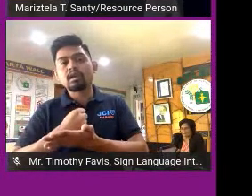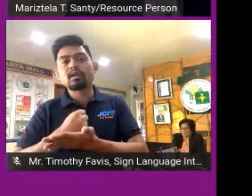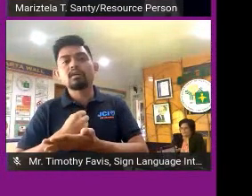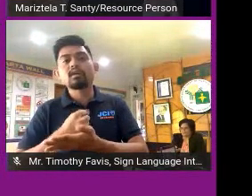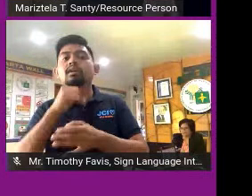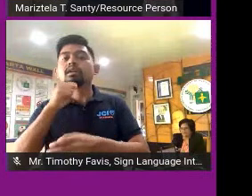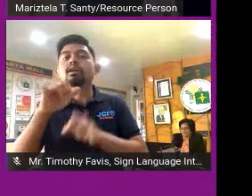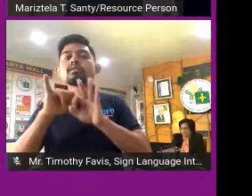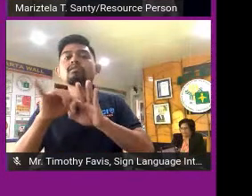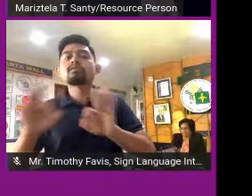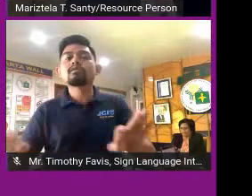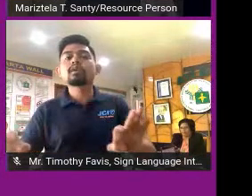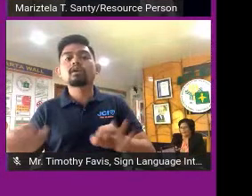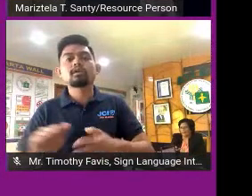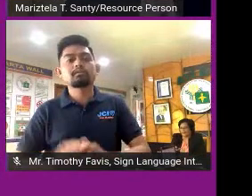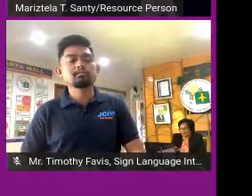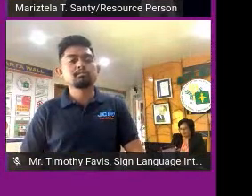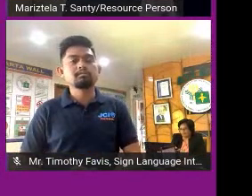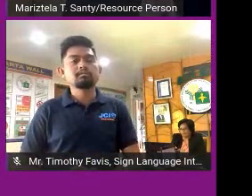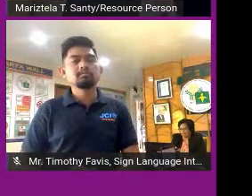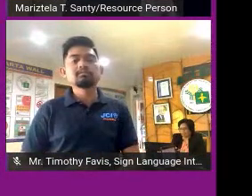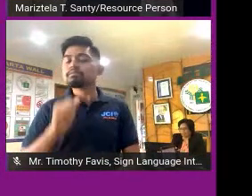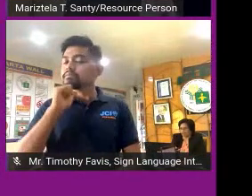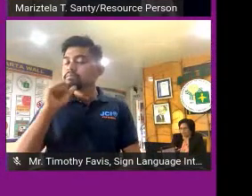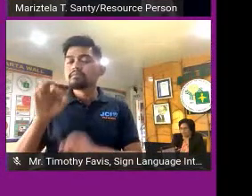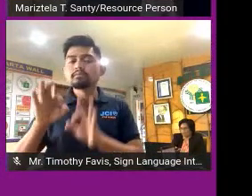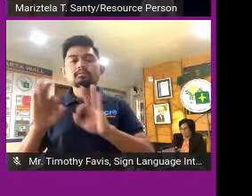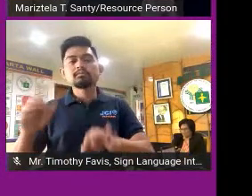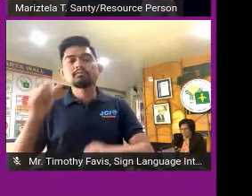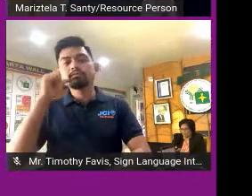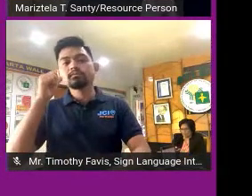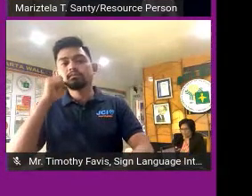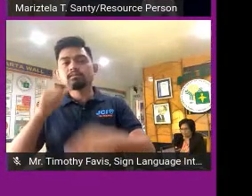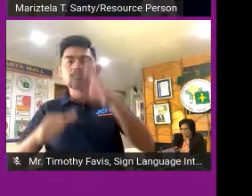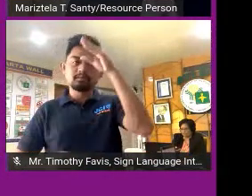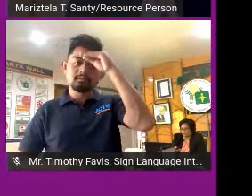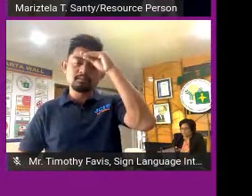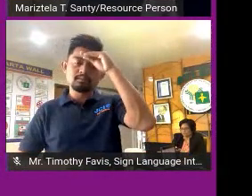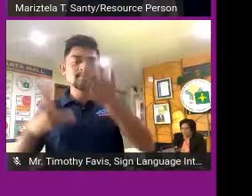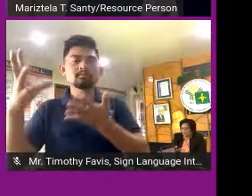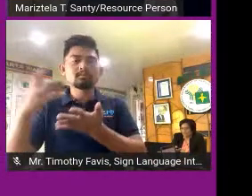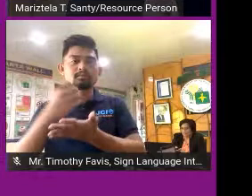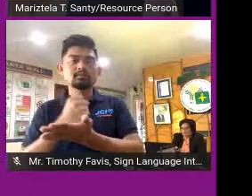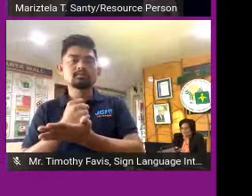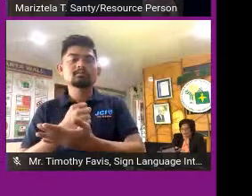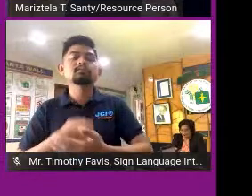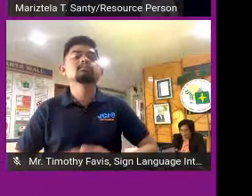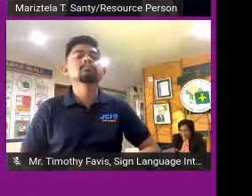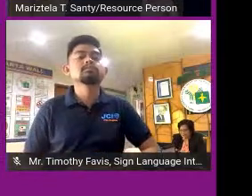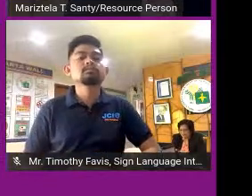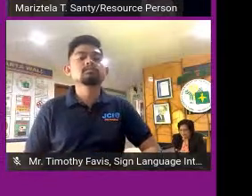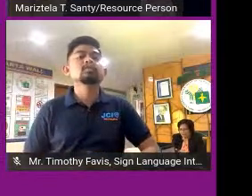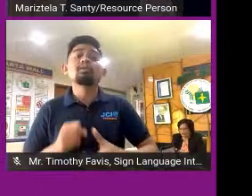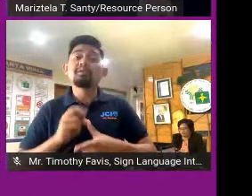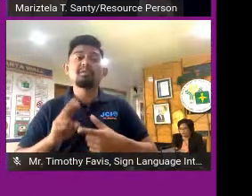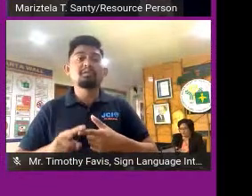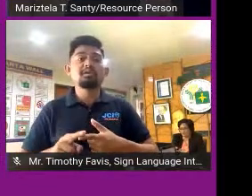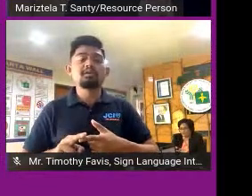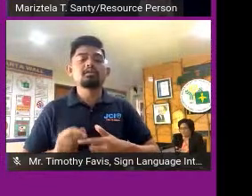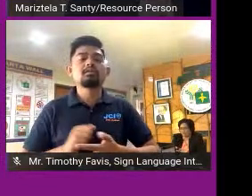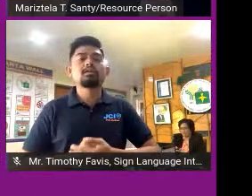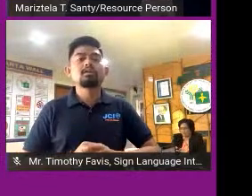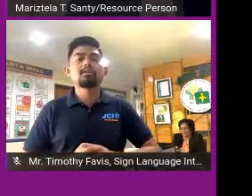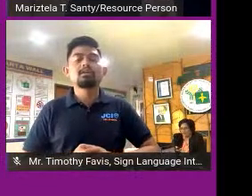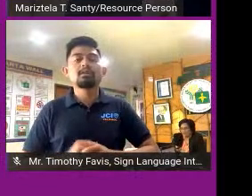gender biases. Ano po? An equal pay for work of equal value. Last to be hired, first to